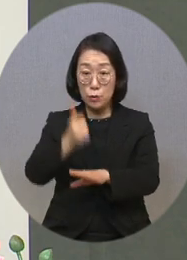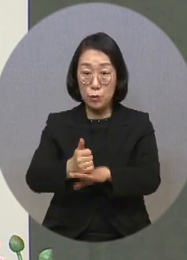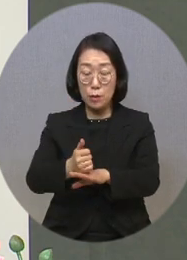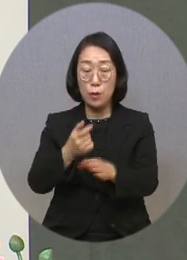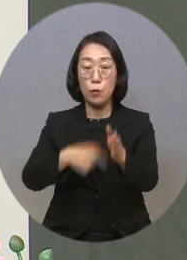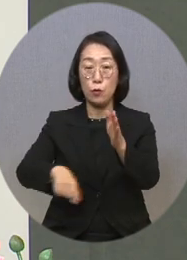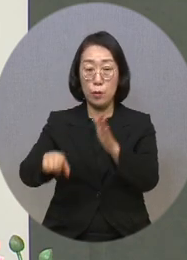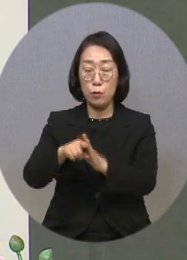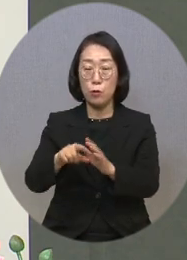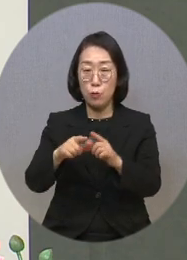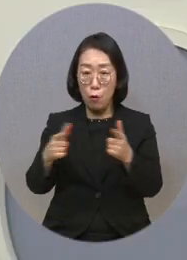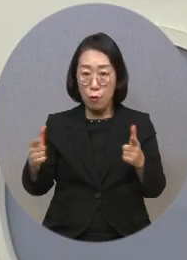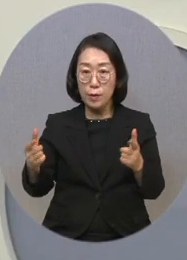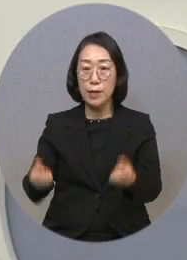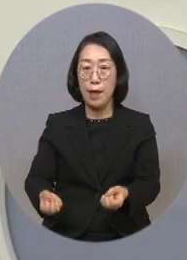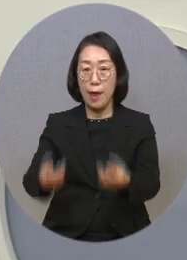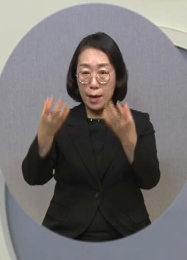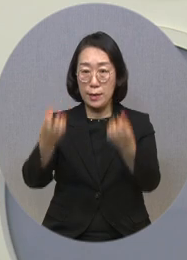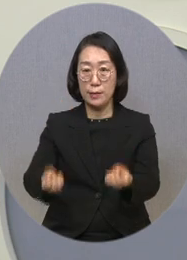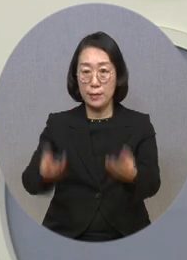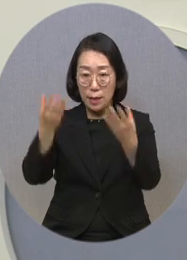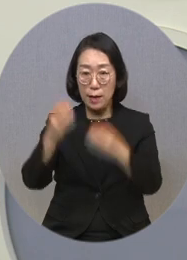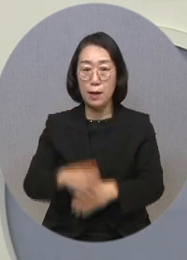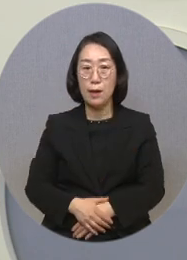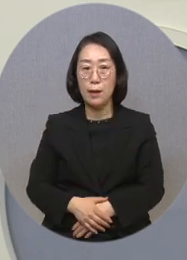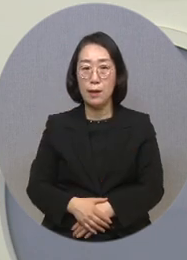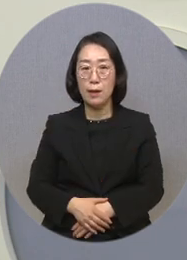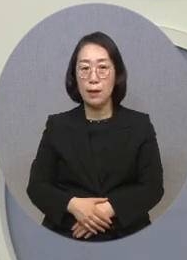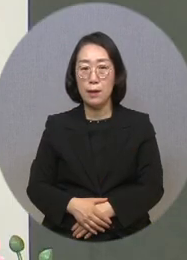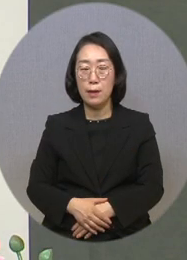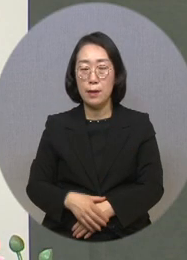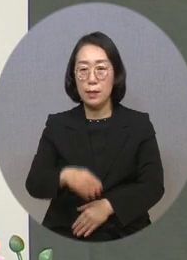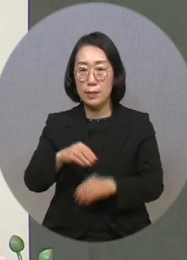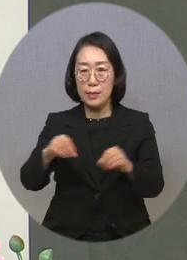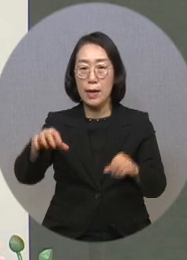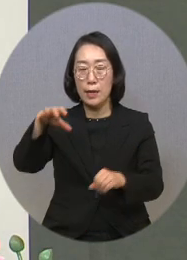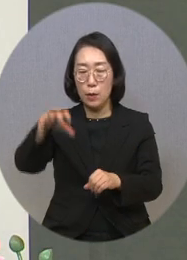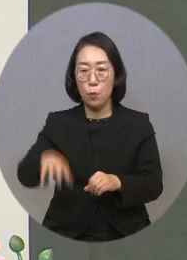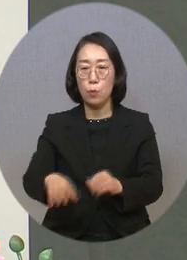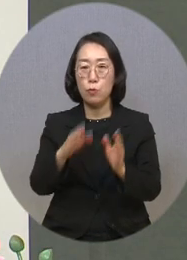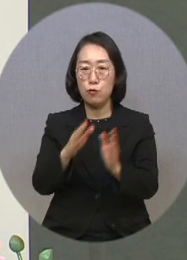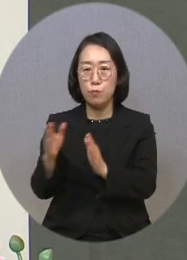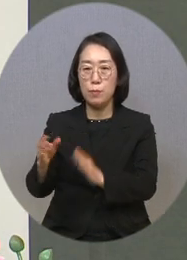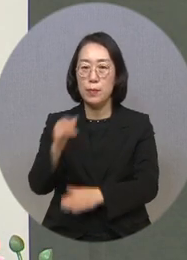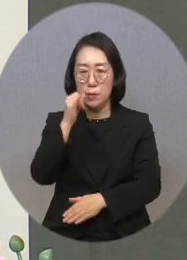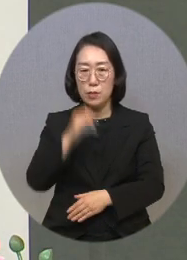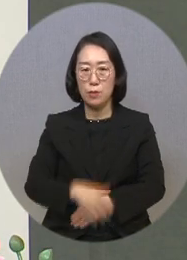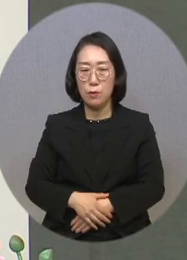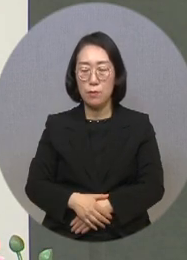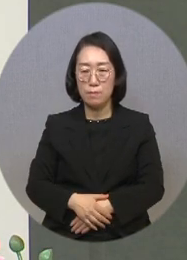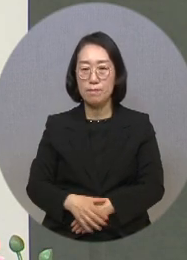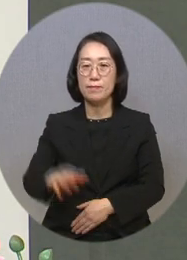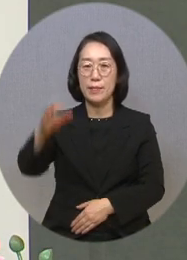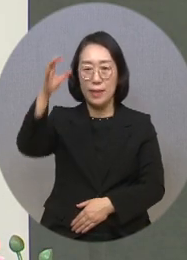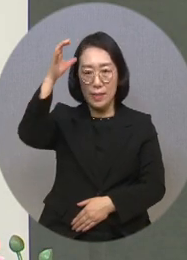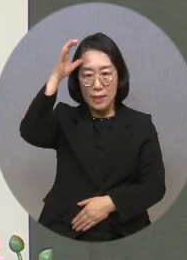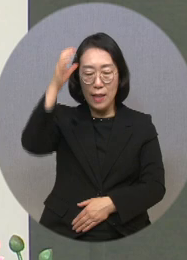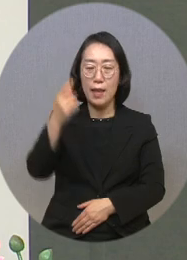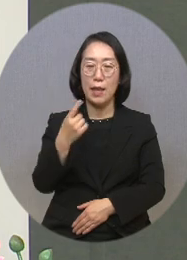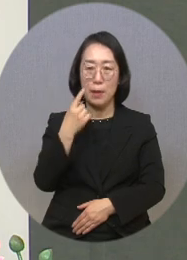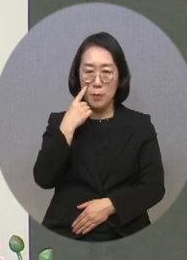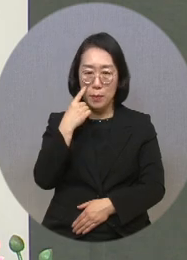위한 네. 여러 가지 행사. 그래서 자리 이런 거는 제가 마련을 했습니다. 아, 그렇습니까? 네. 기대해봐야겠습니다.